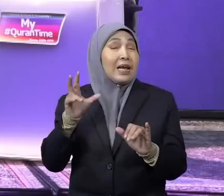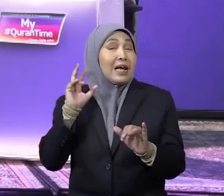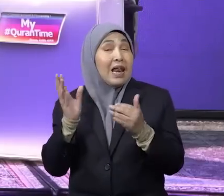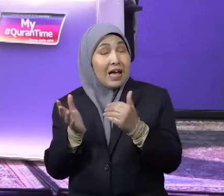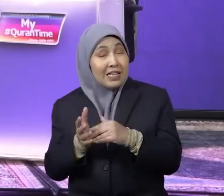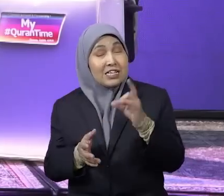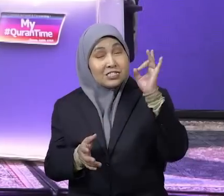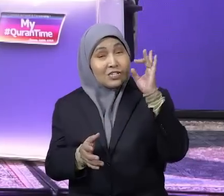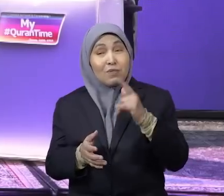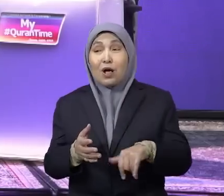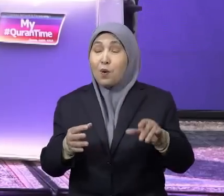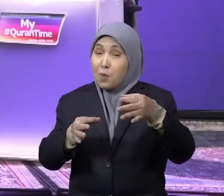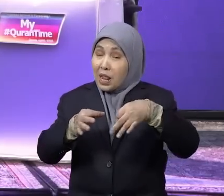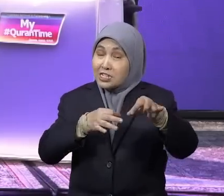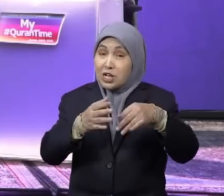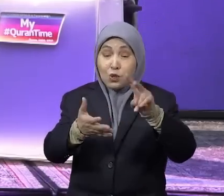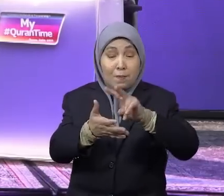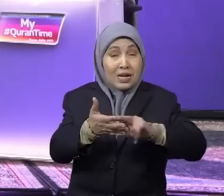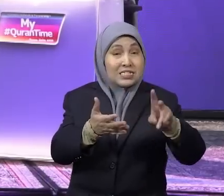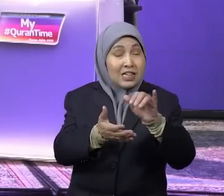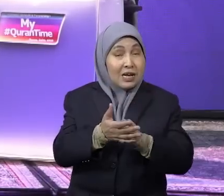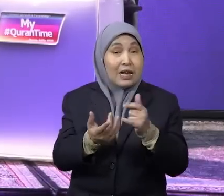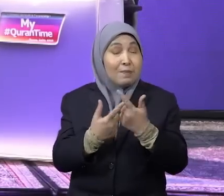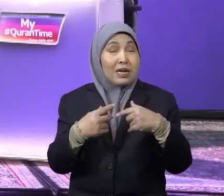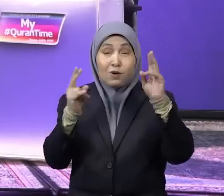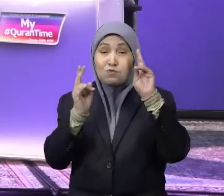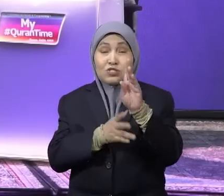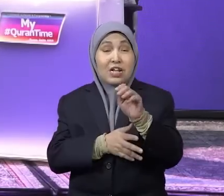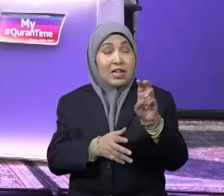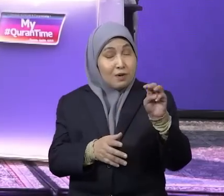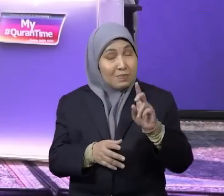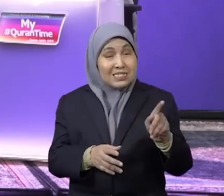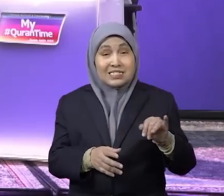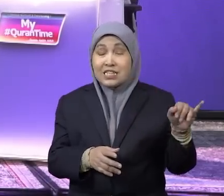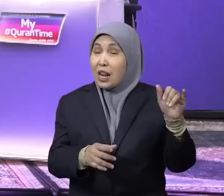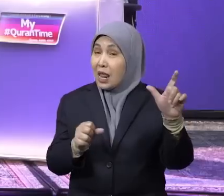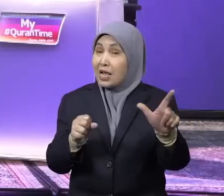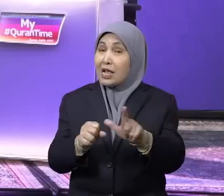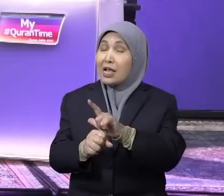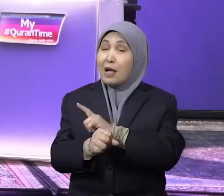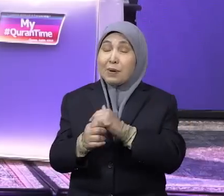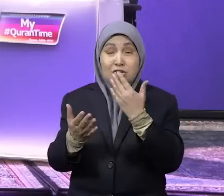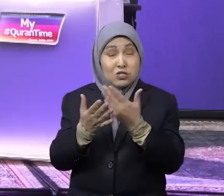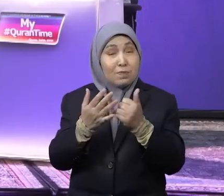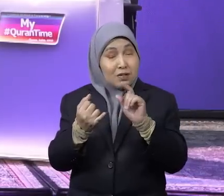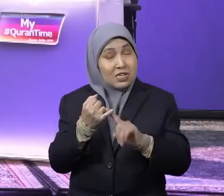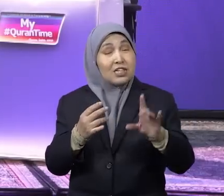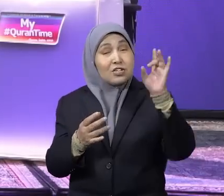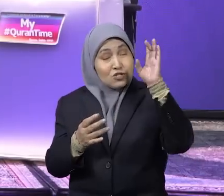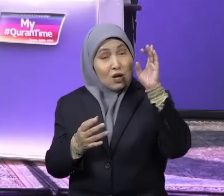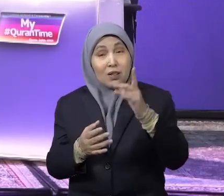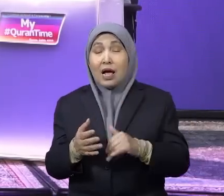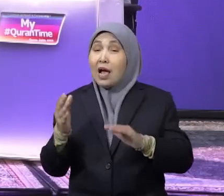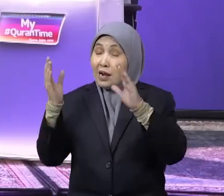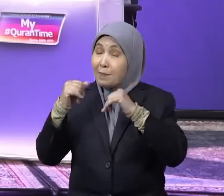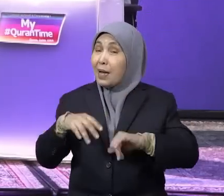lagi insya-Allah ulasan ataupun bacaan terlebih dahulu daripada Al-Fadhil Ustaz Tarmizi Abdul Rahman, lengkapkan sehingga ke hujung ayat insya-Allah. Mudah-mudahan semua